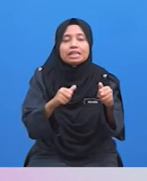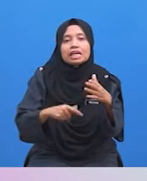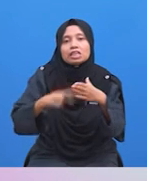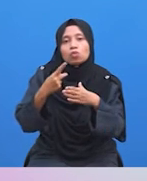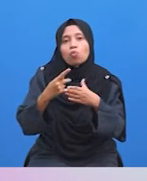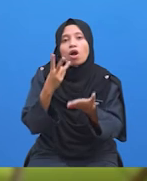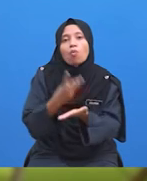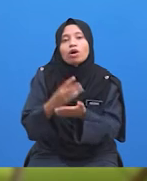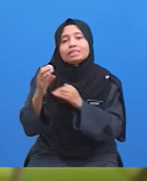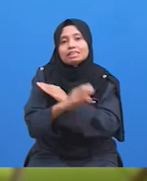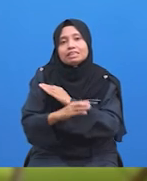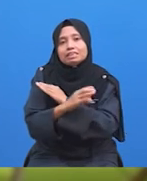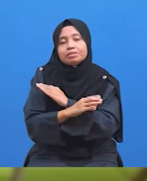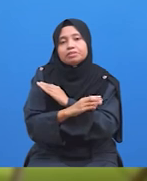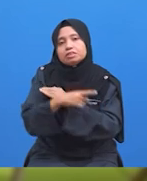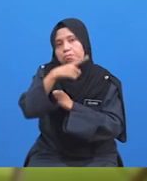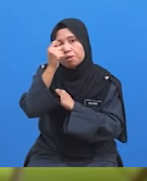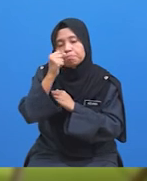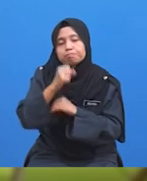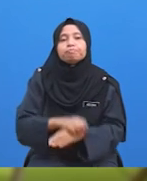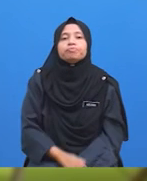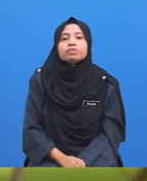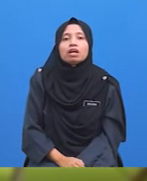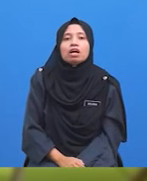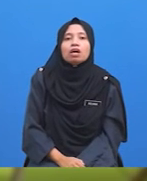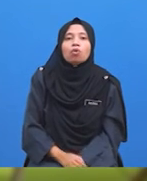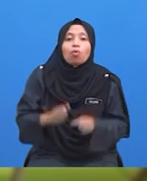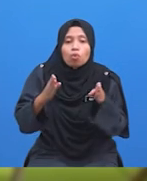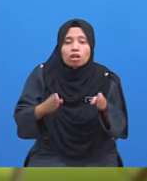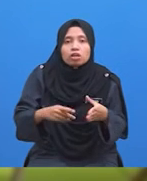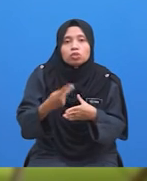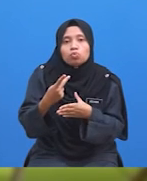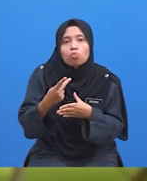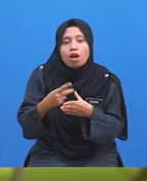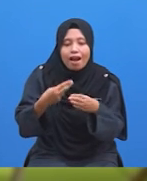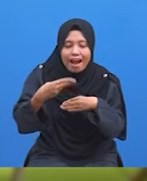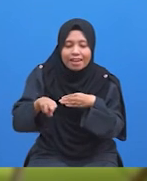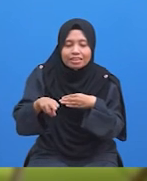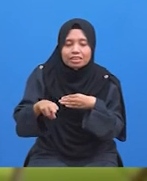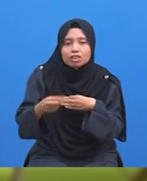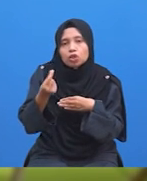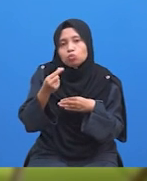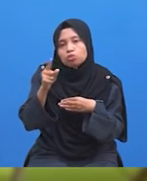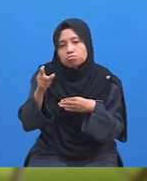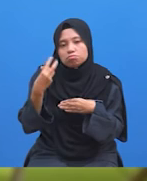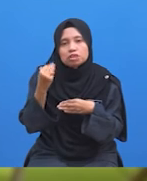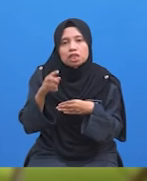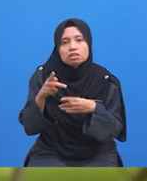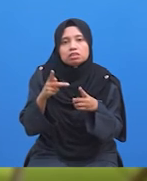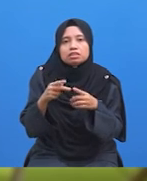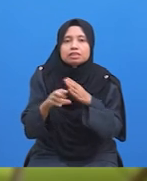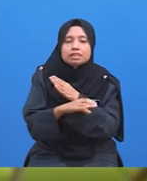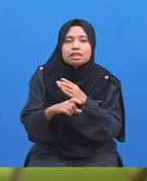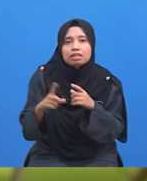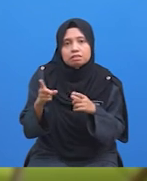uang negara keadaan ini berlaku apabila warga asing menghantam uang ke negara asal mereka oleh